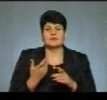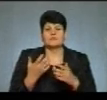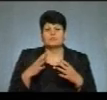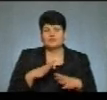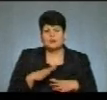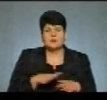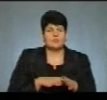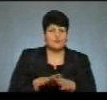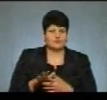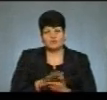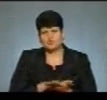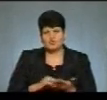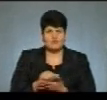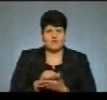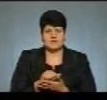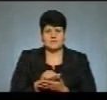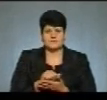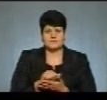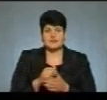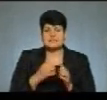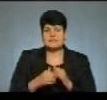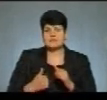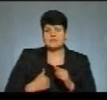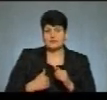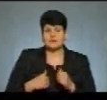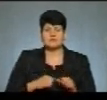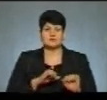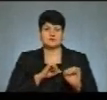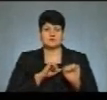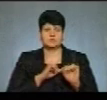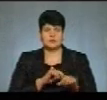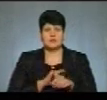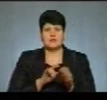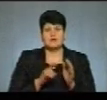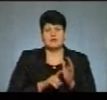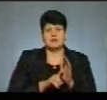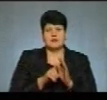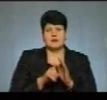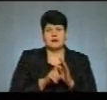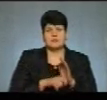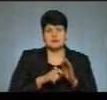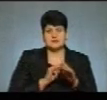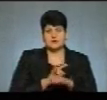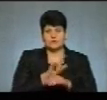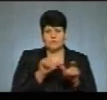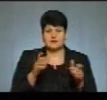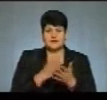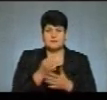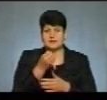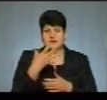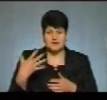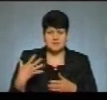були повністю зруйновані. Серед військових, які боронили Литовище, близько 15 бійців з Тернопільщини. З них